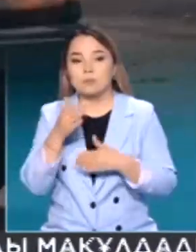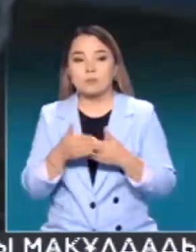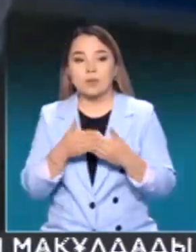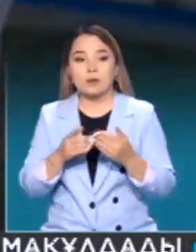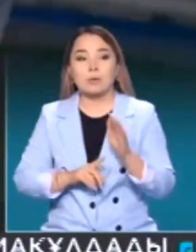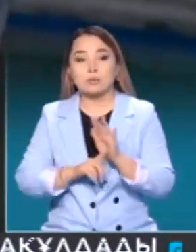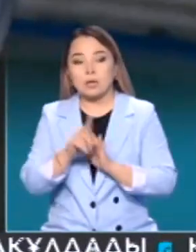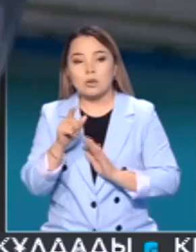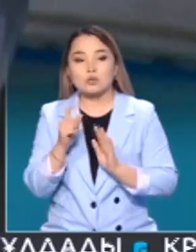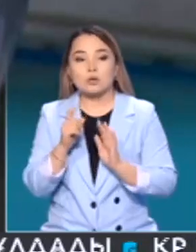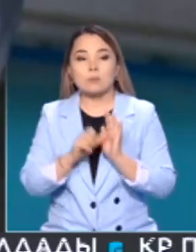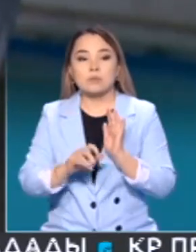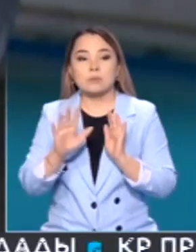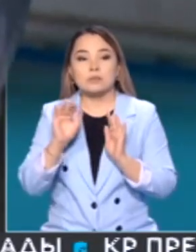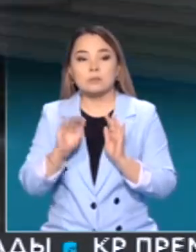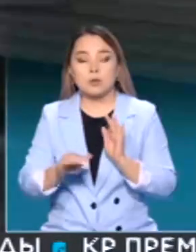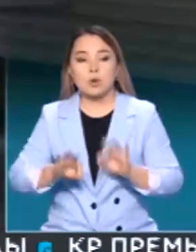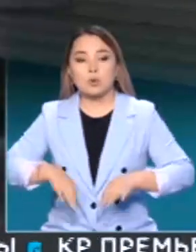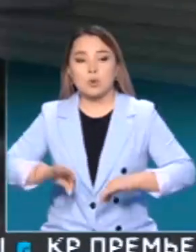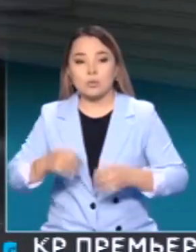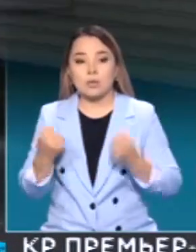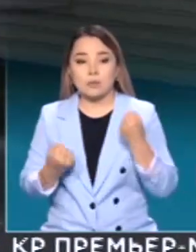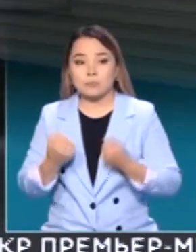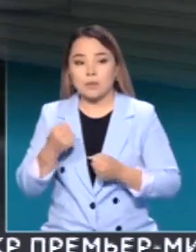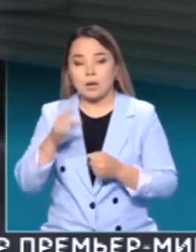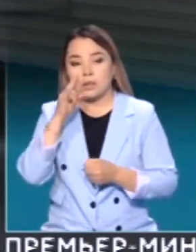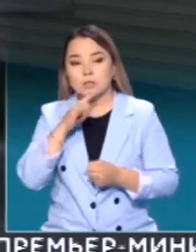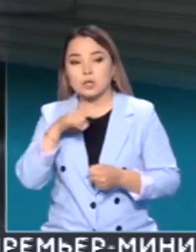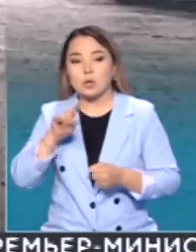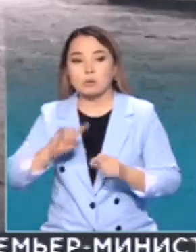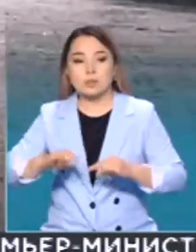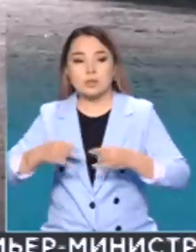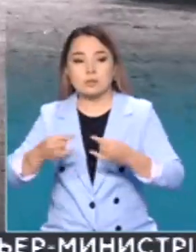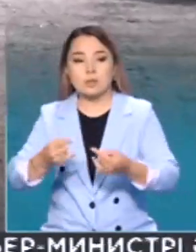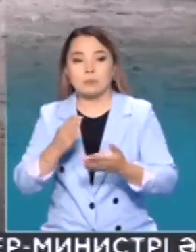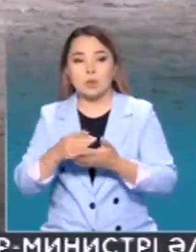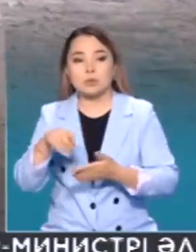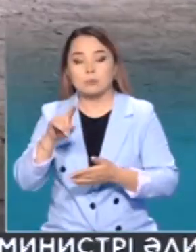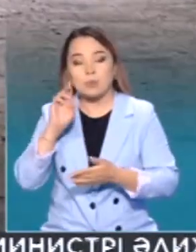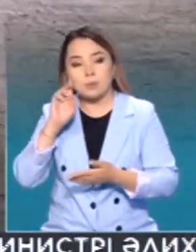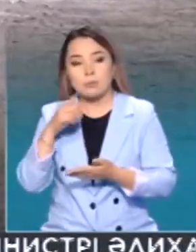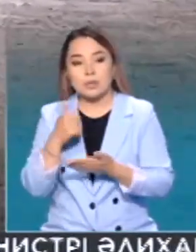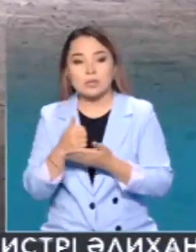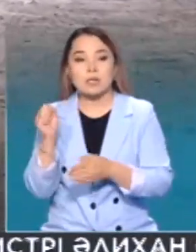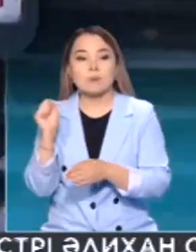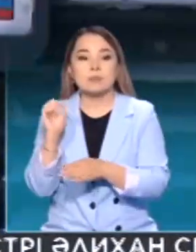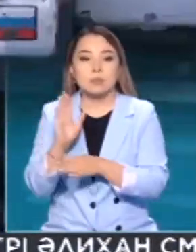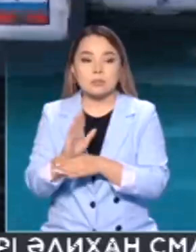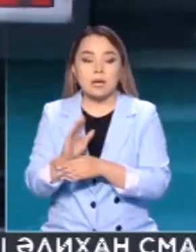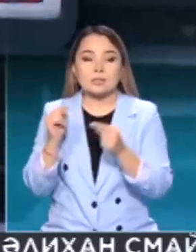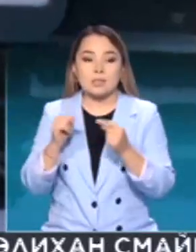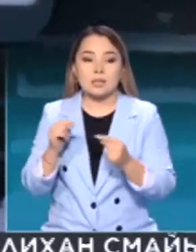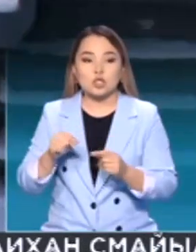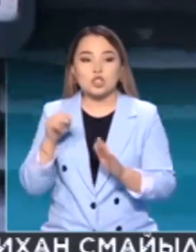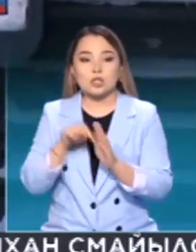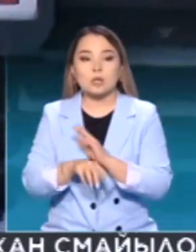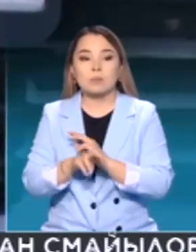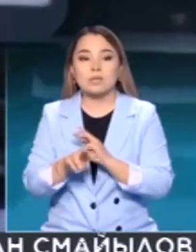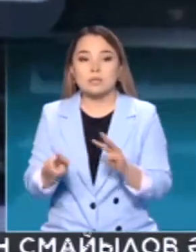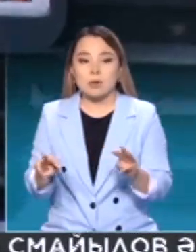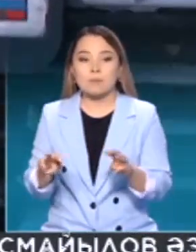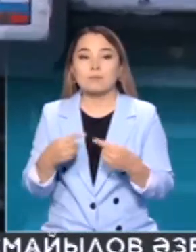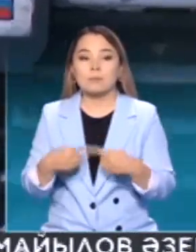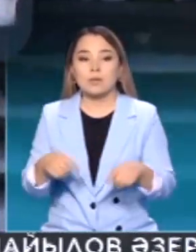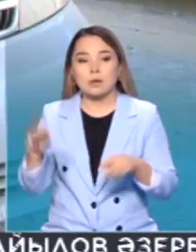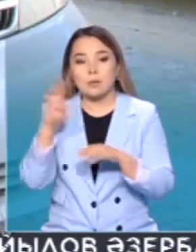басталғалы 165 мың көлік қазақстандық нөмір таққан. Мемлекет басшысының тапсырмасына сәйкес, Ішкі істер министрлігі